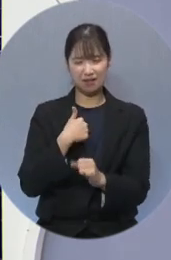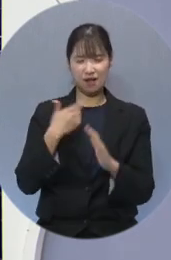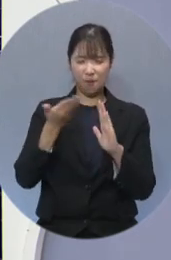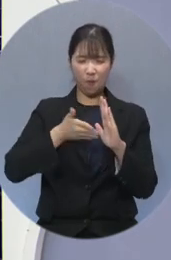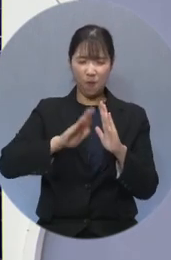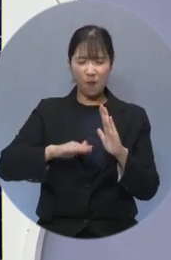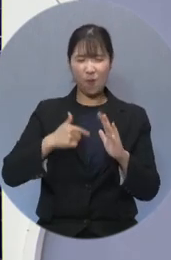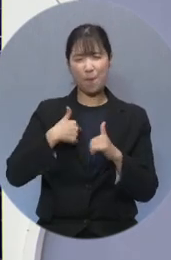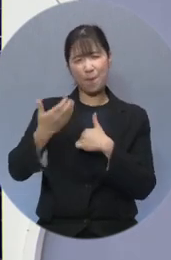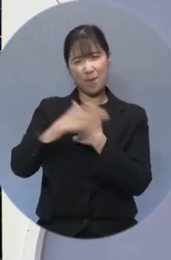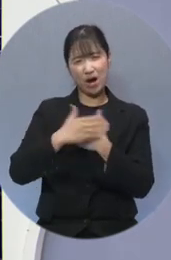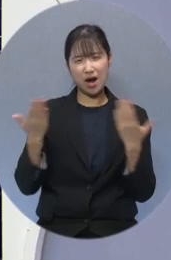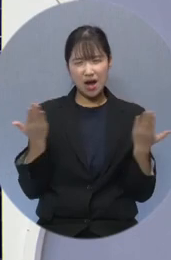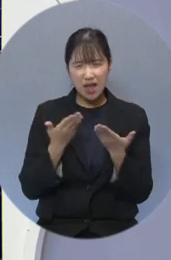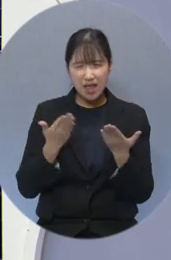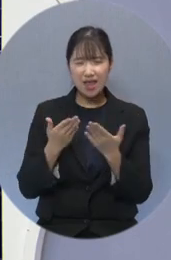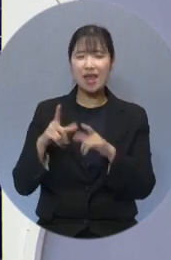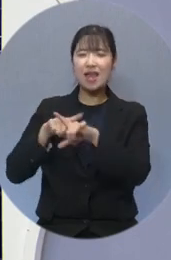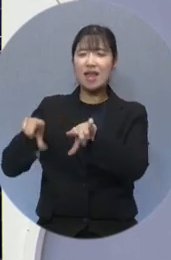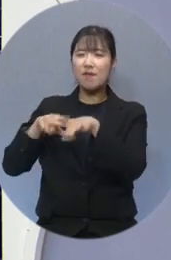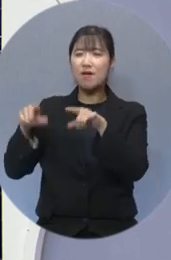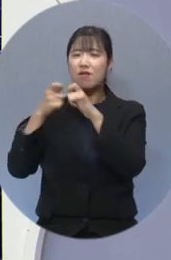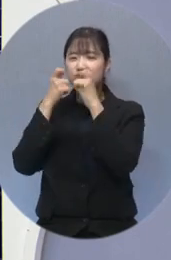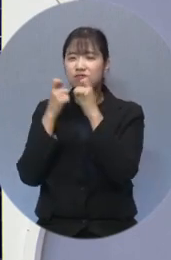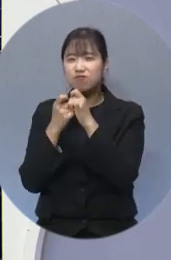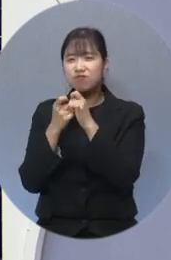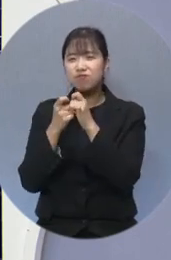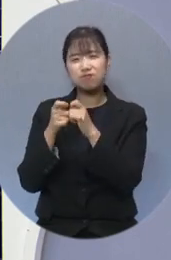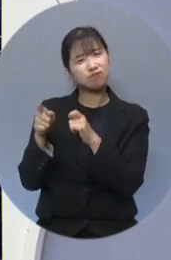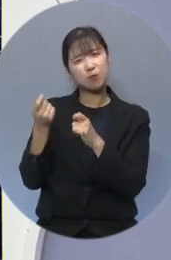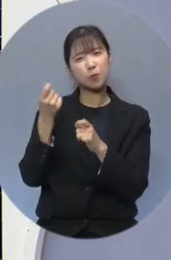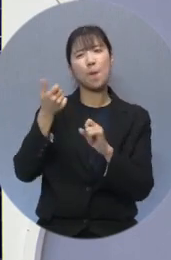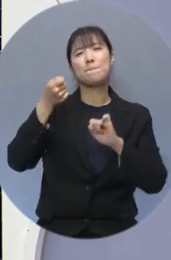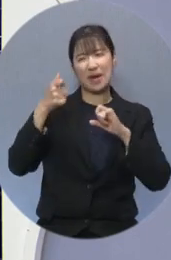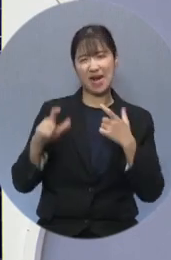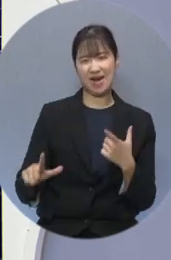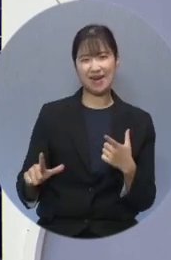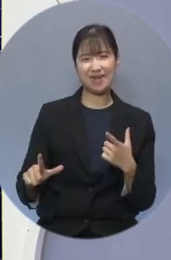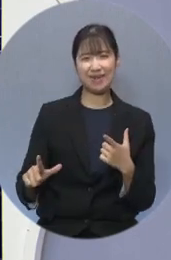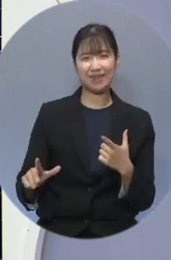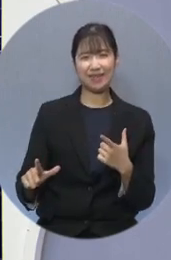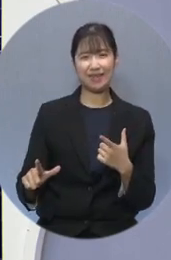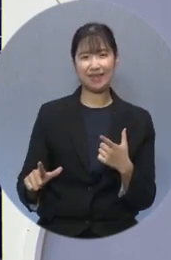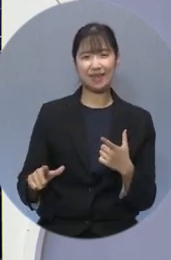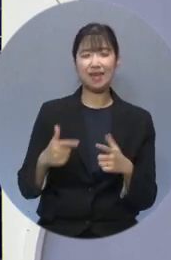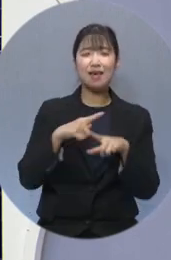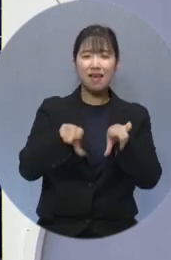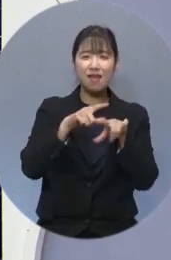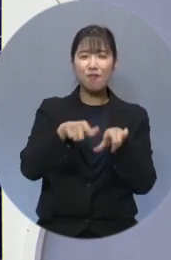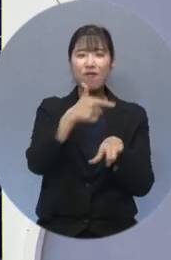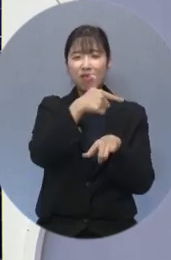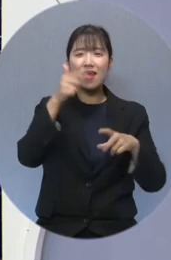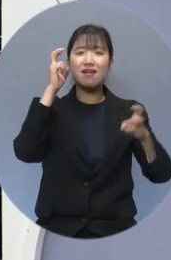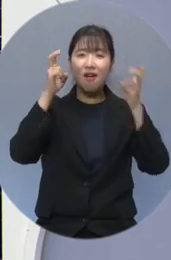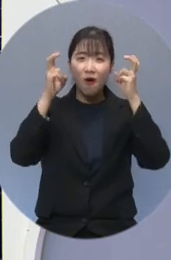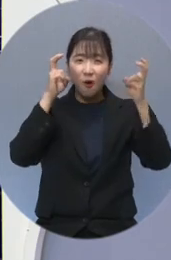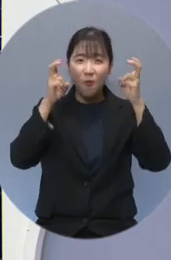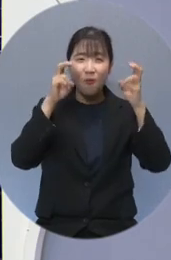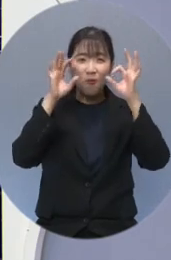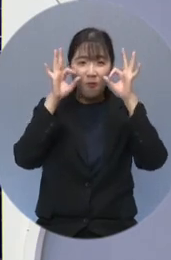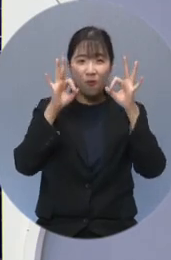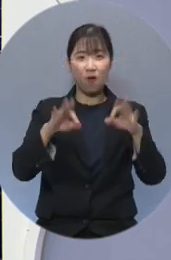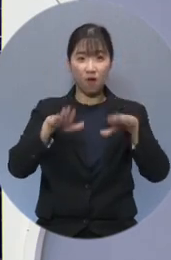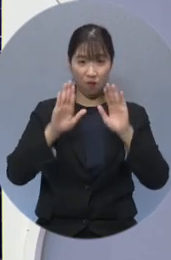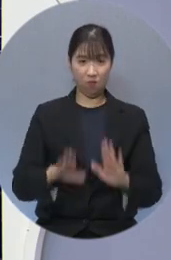일이라는 게 굉장히 일반 민간 부분하고 그 사이클이 다릅니다. 일반 대기업은 또는 기업은